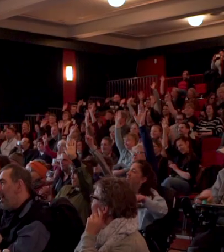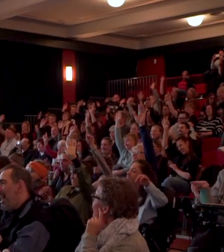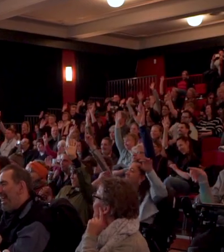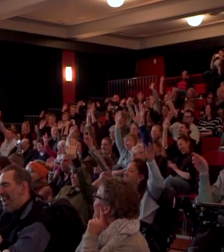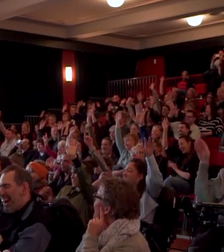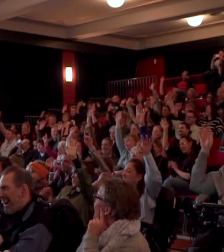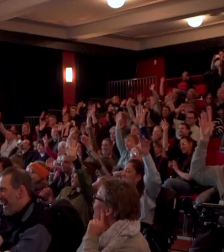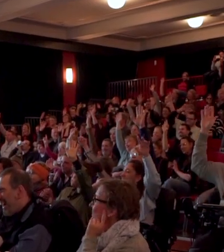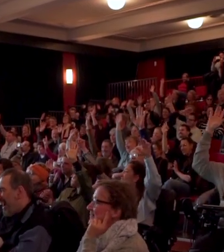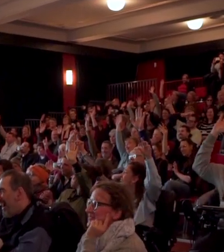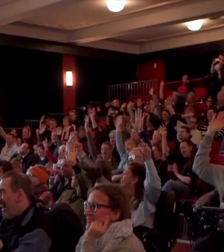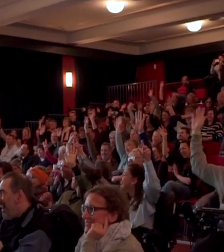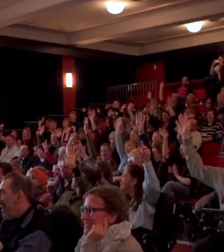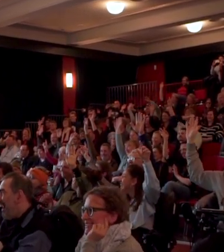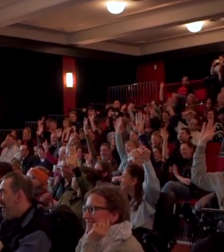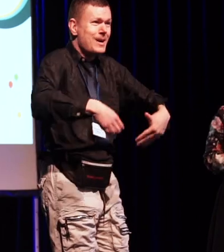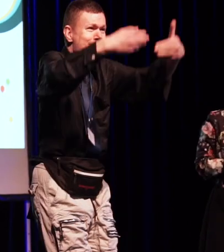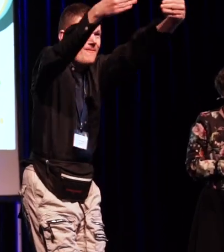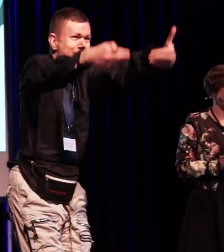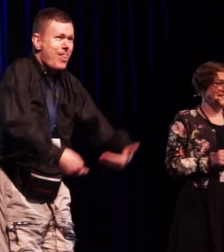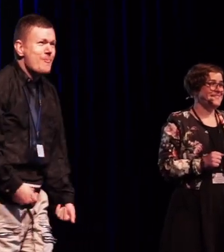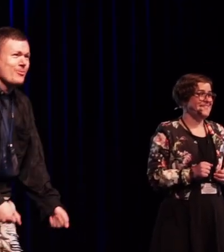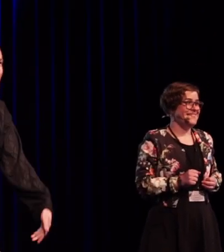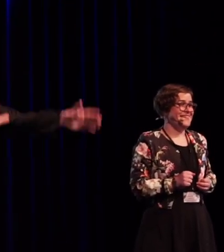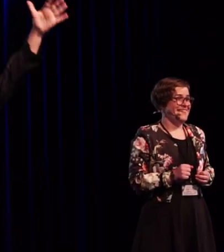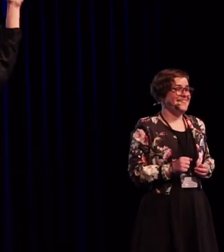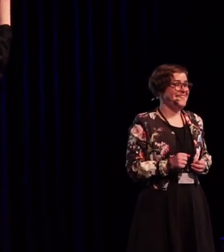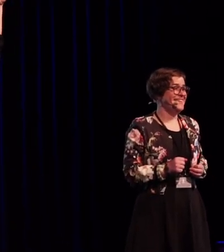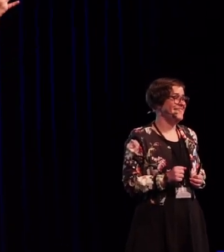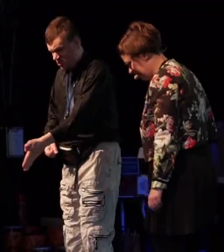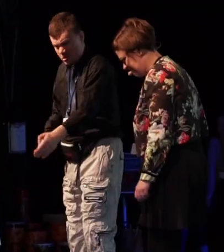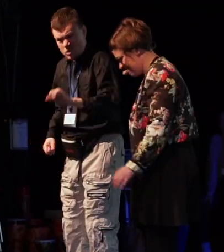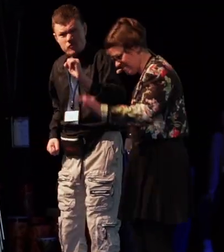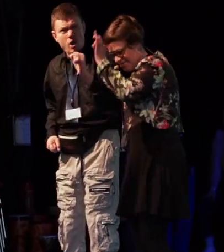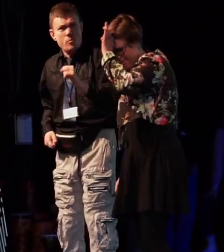So viele Leute hier. Hallo, herzlich willkommen.